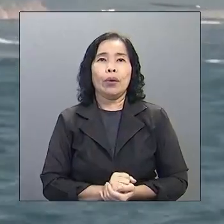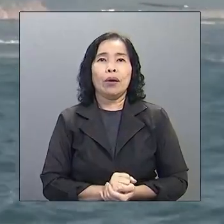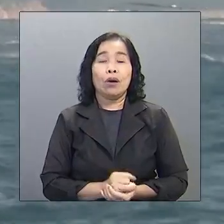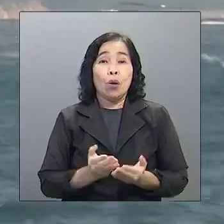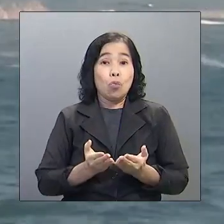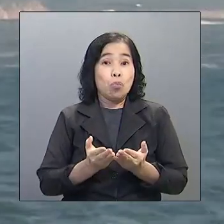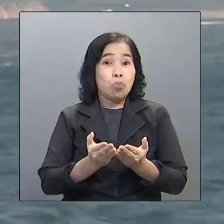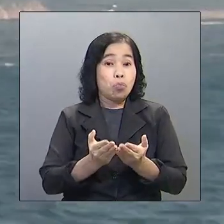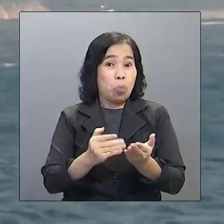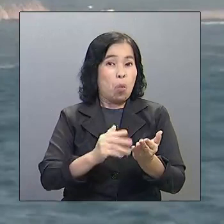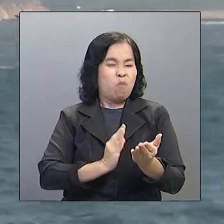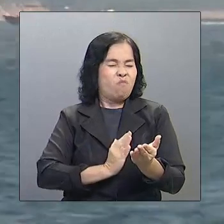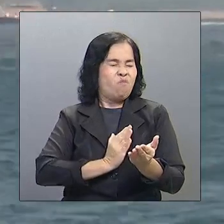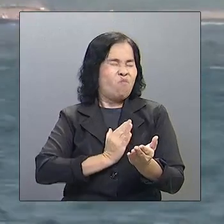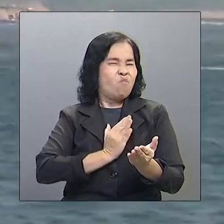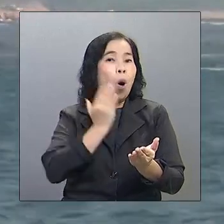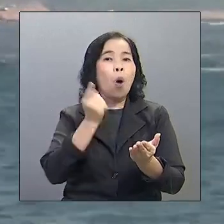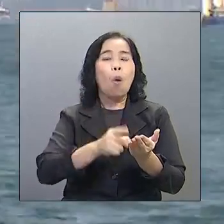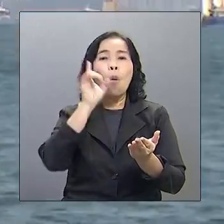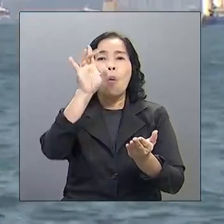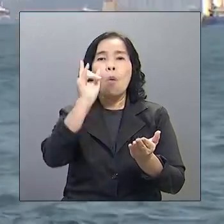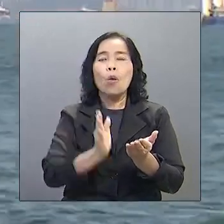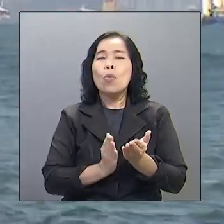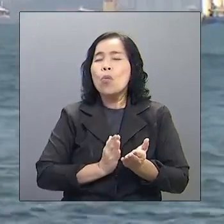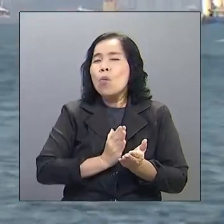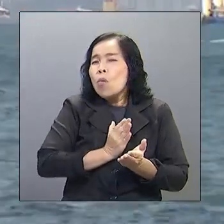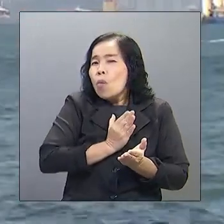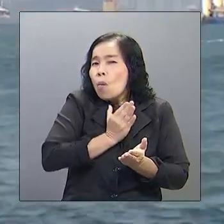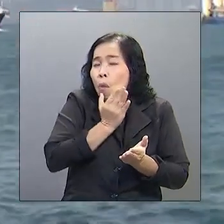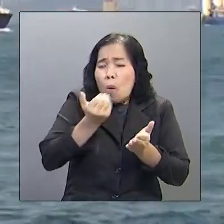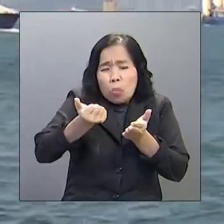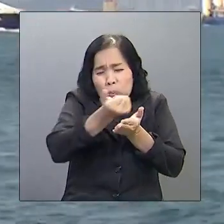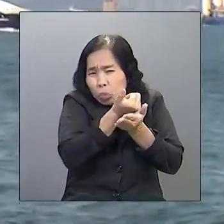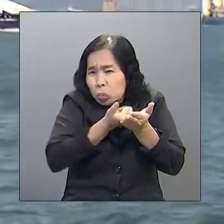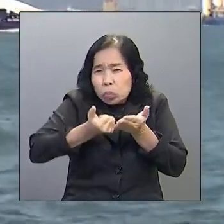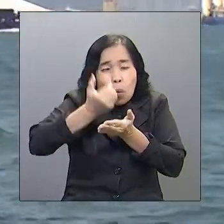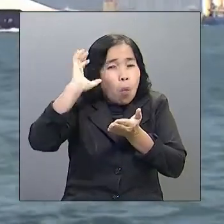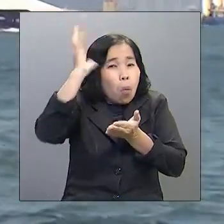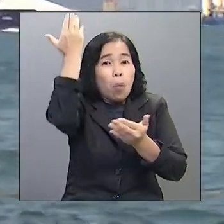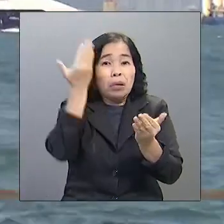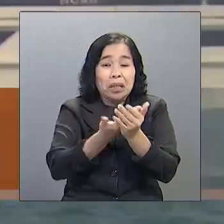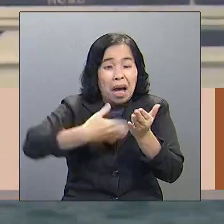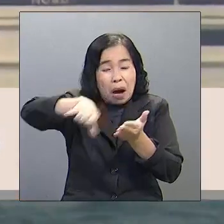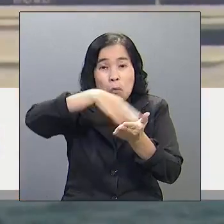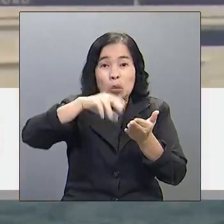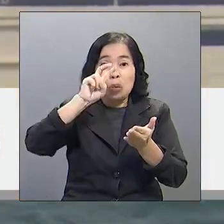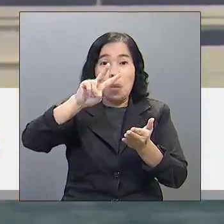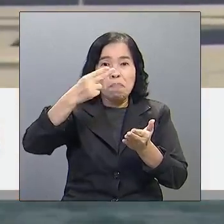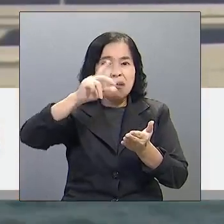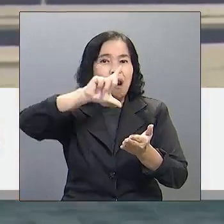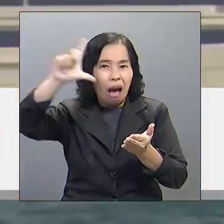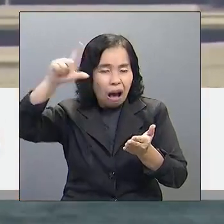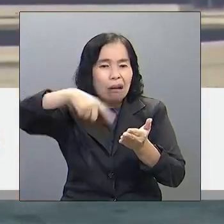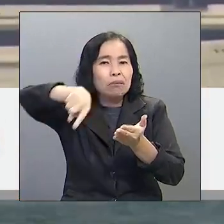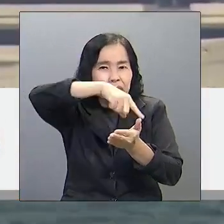เรือลำนี้มีชื่อวา The Nose นะครับ เป็นหนึงในเรือสำราที่หรูราที่สุดในโลก ด้วยมูลค่าสูงเกือบ 20ืนล้านบาท